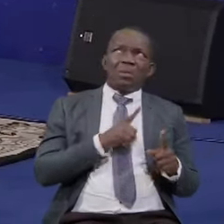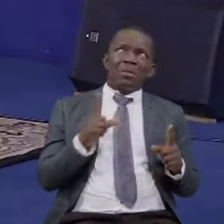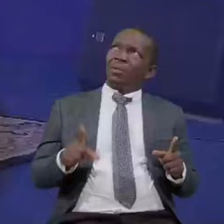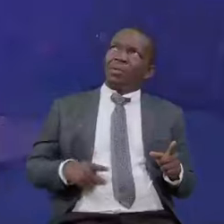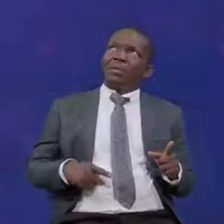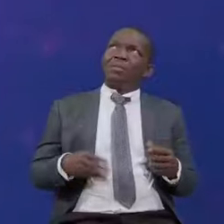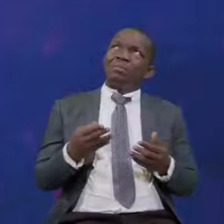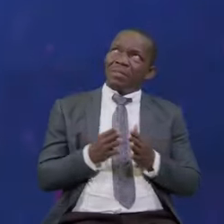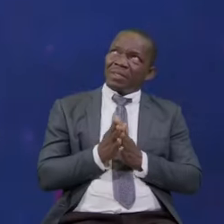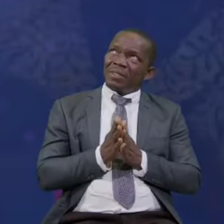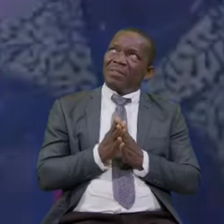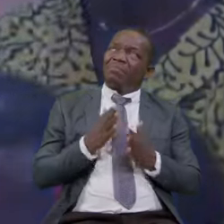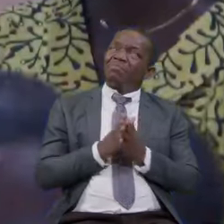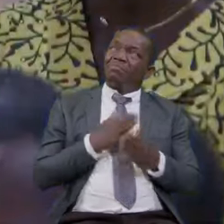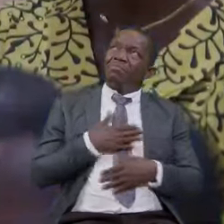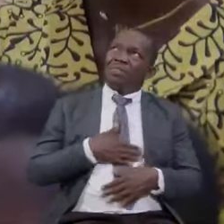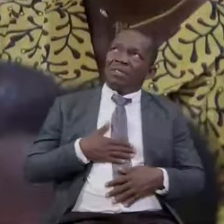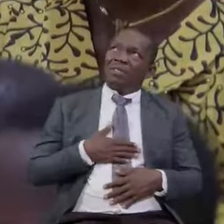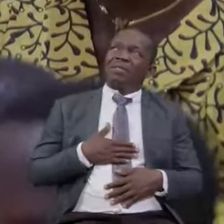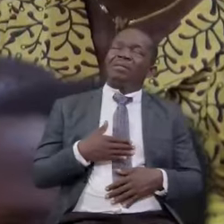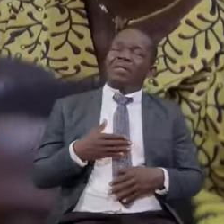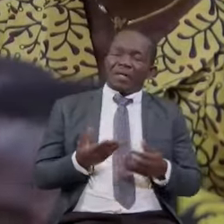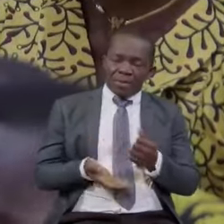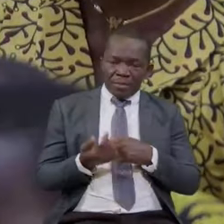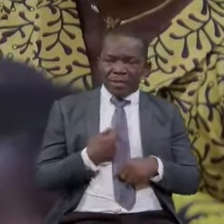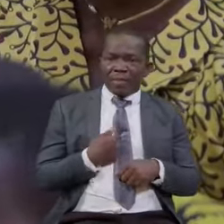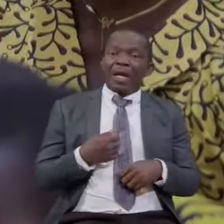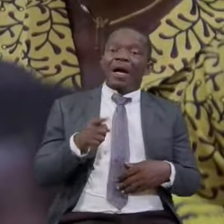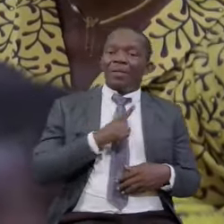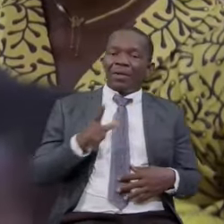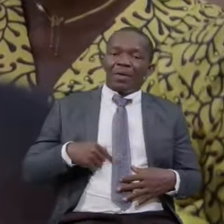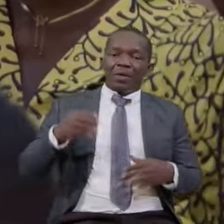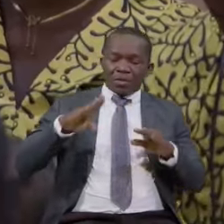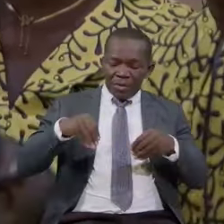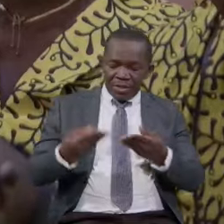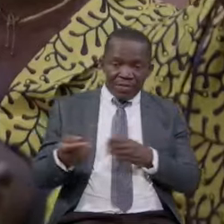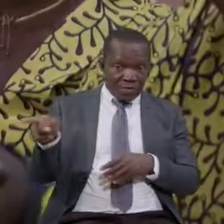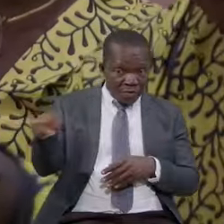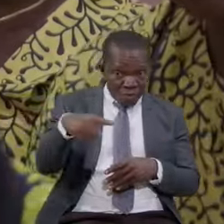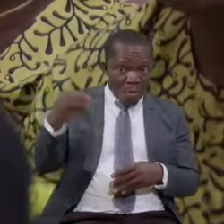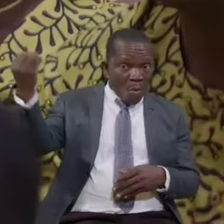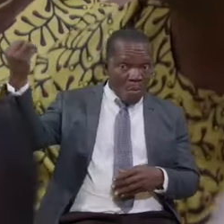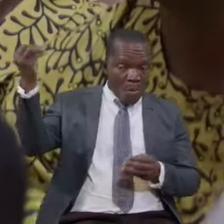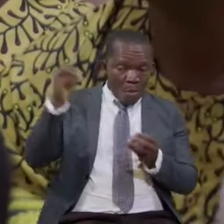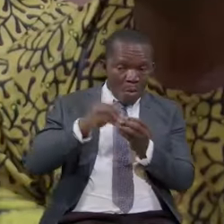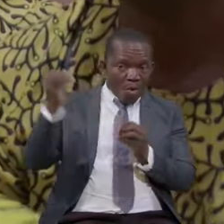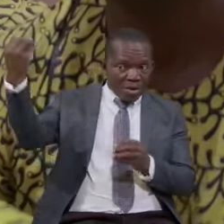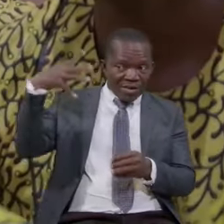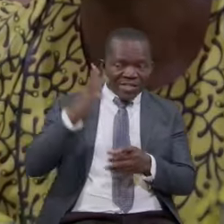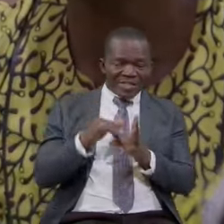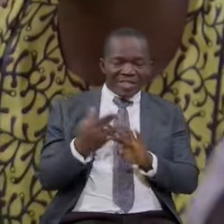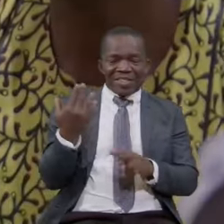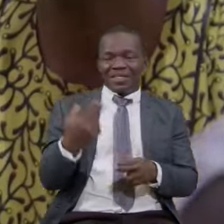le envoie j'ai besoin de la grâce et il te donnera plus de grâce et cette grâce te sera suffisante au nom de